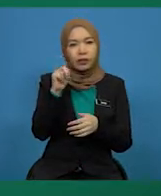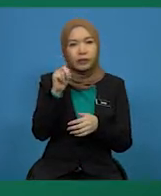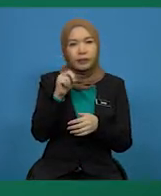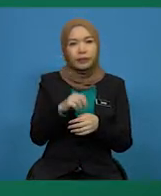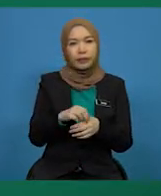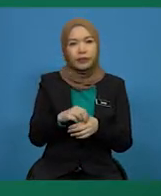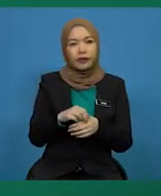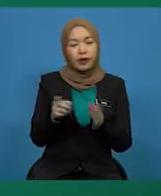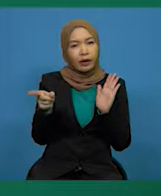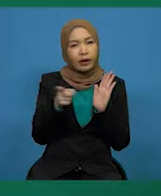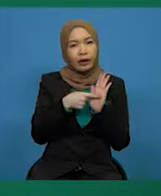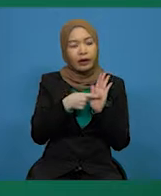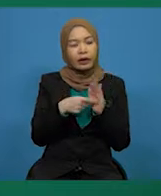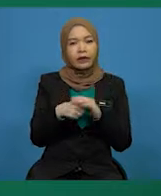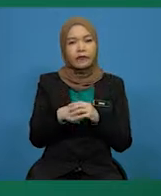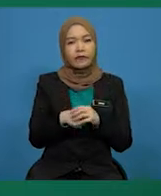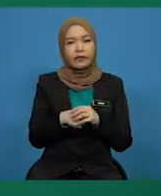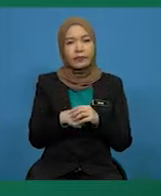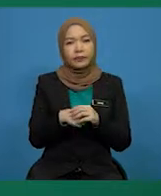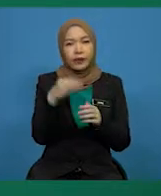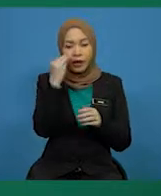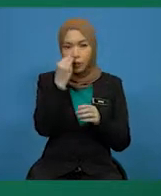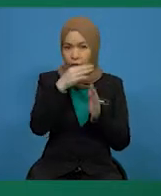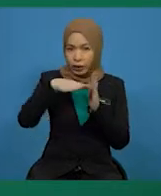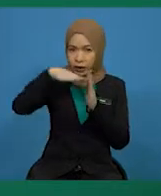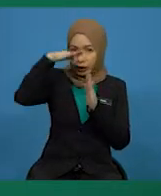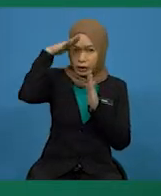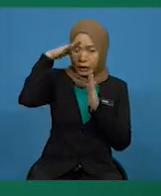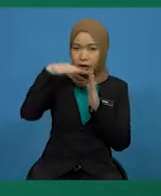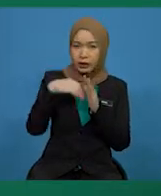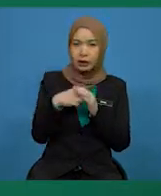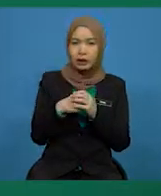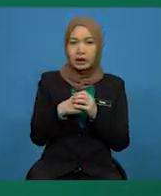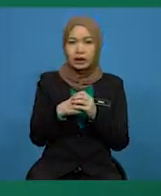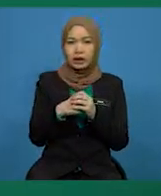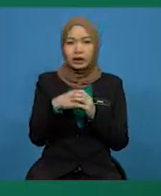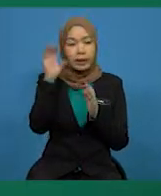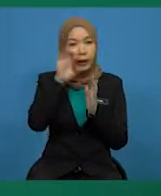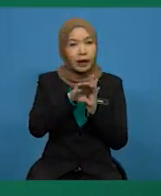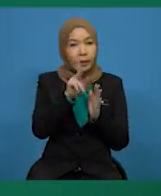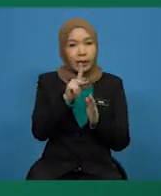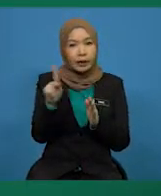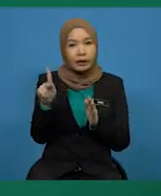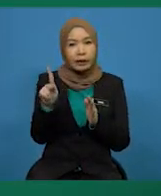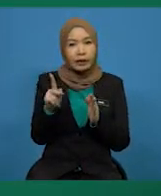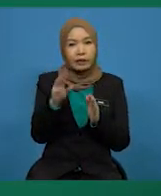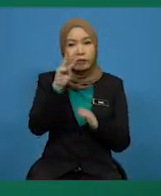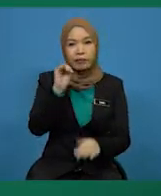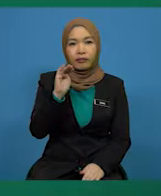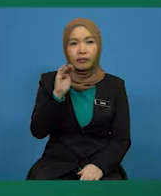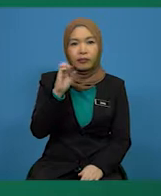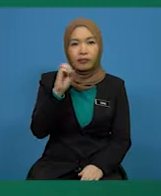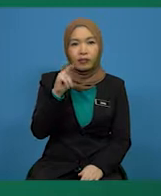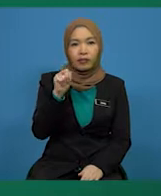bermakna pada kadar bunga yang tinggi seperti di R2 ini menggambarkan harga bond adalah yang paling